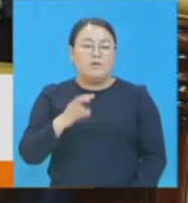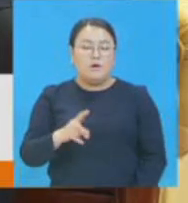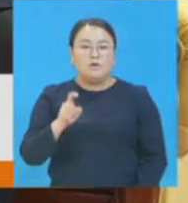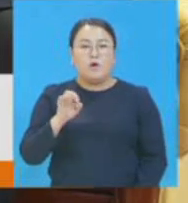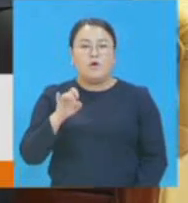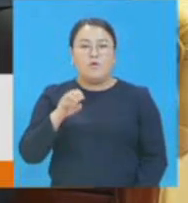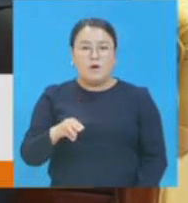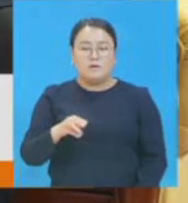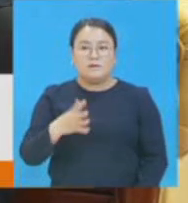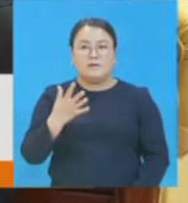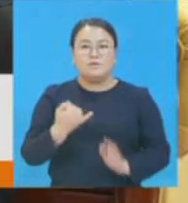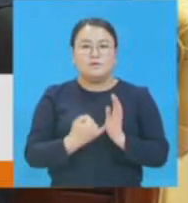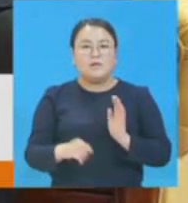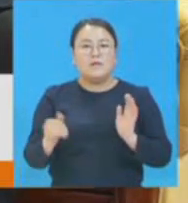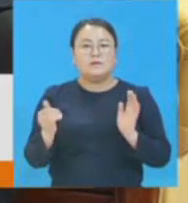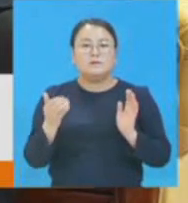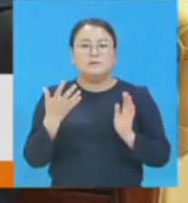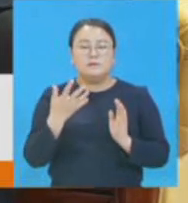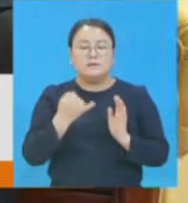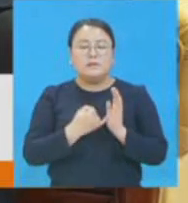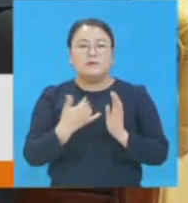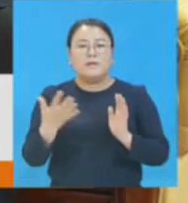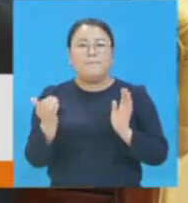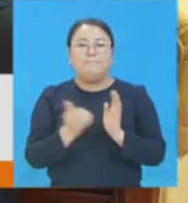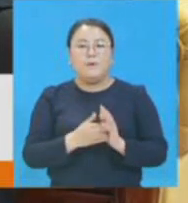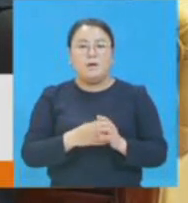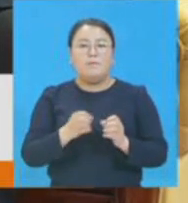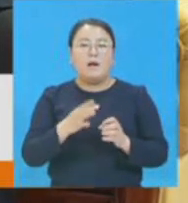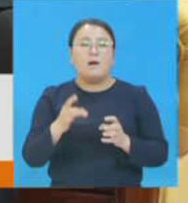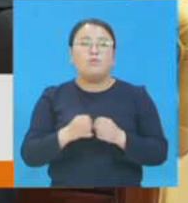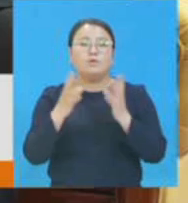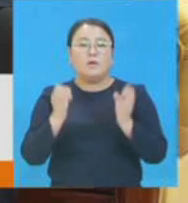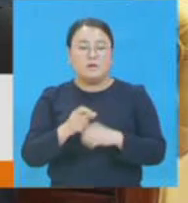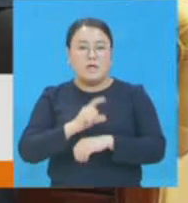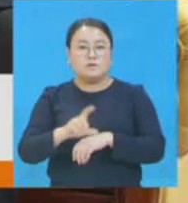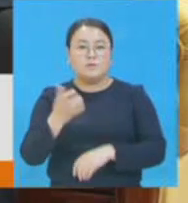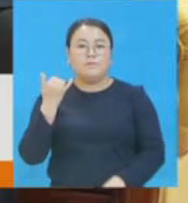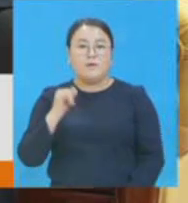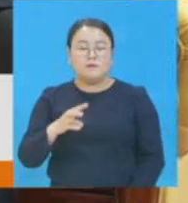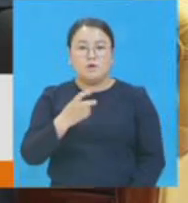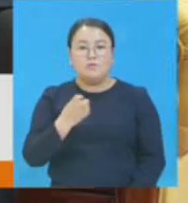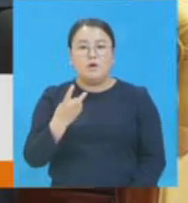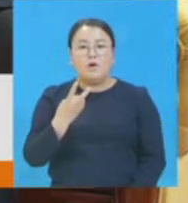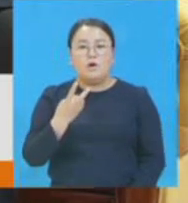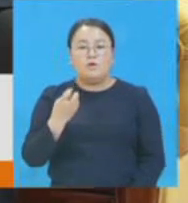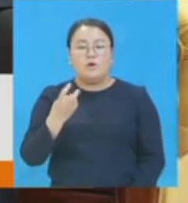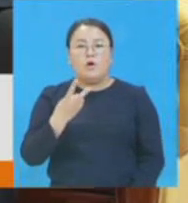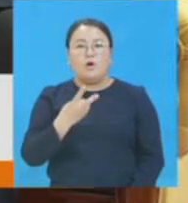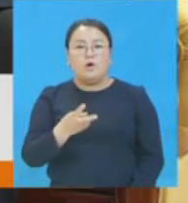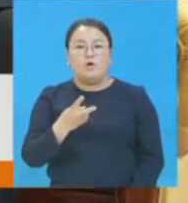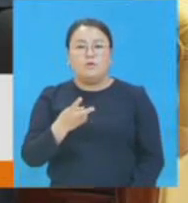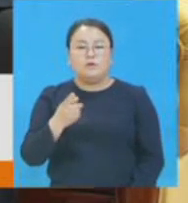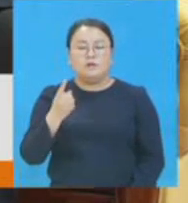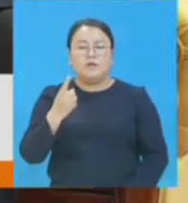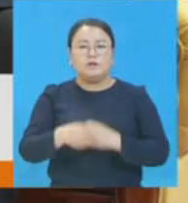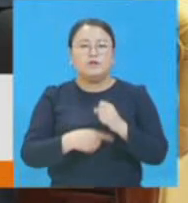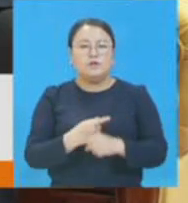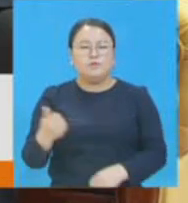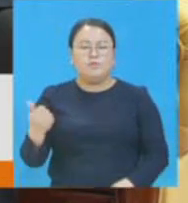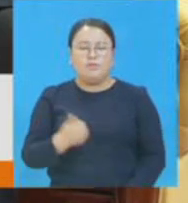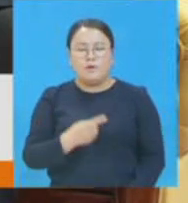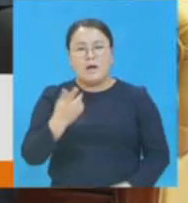Хорватад 565,000 ам долларын бараа бүтээгдэхүүн экспортлж байсан бол 2022 онд харамсалтай 2.5 сая болж жил бүр